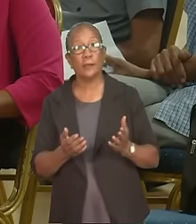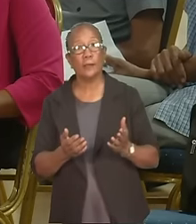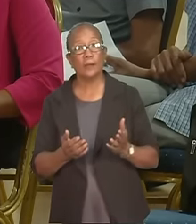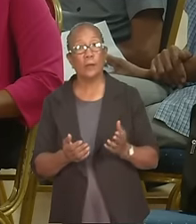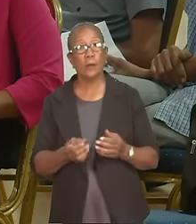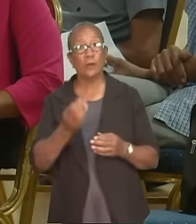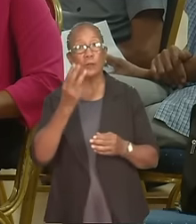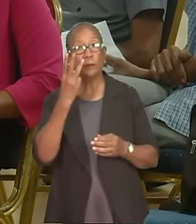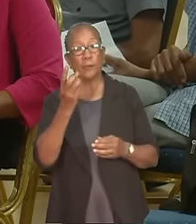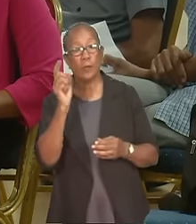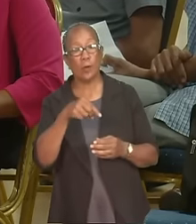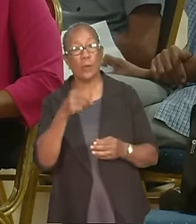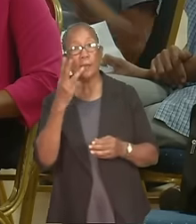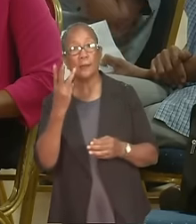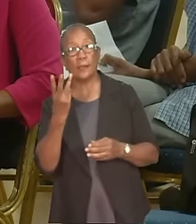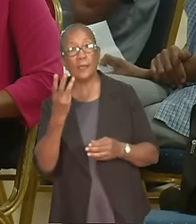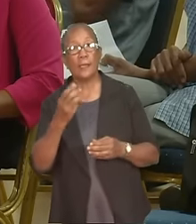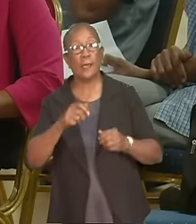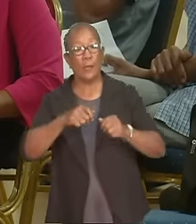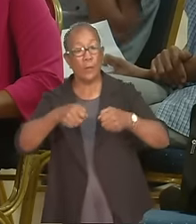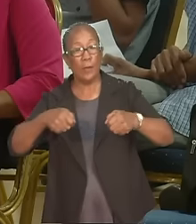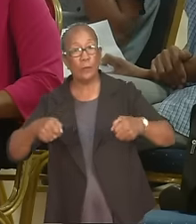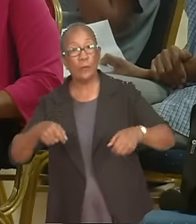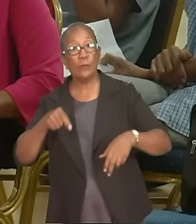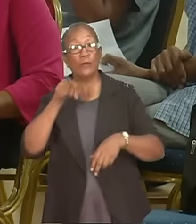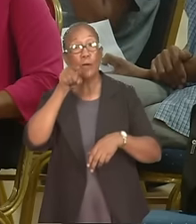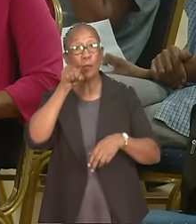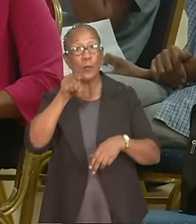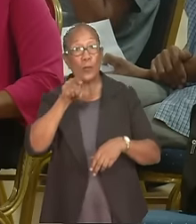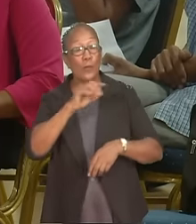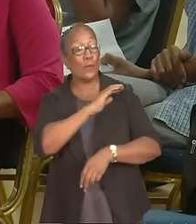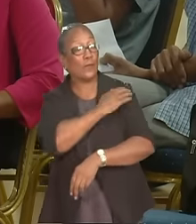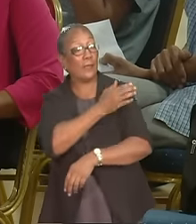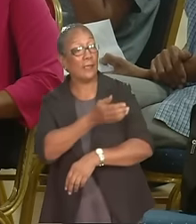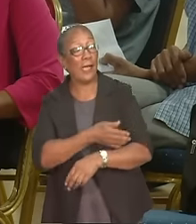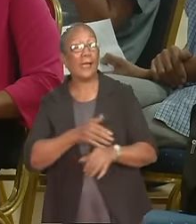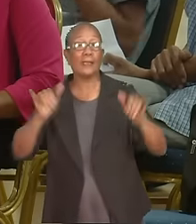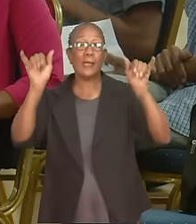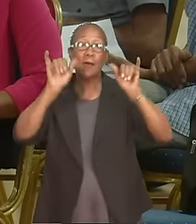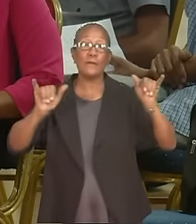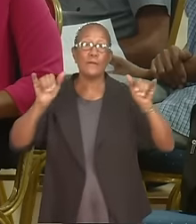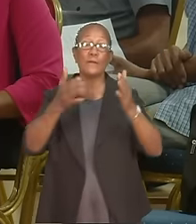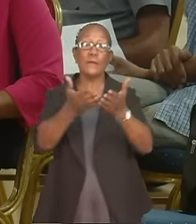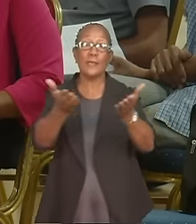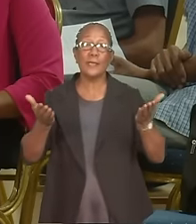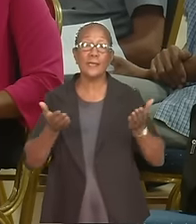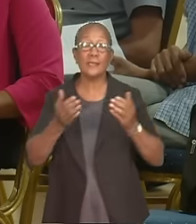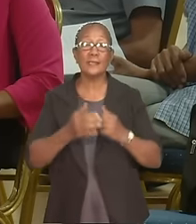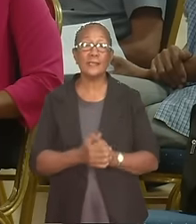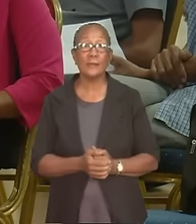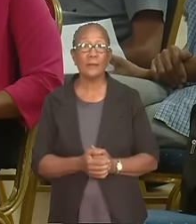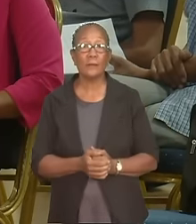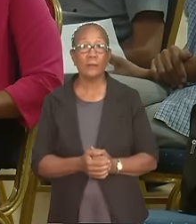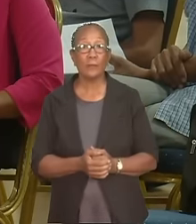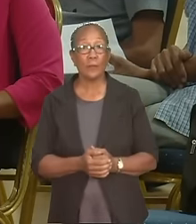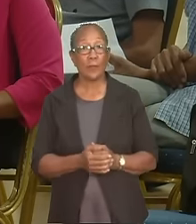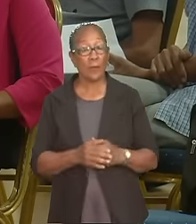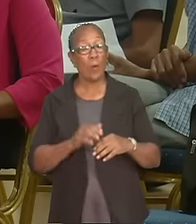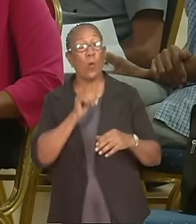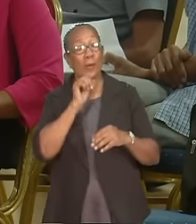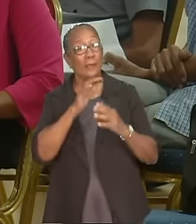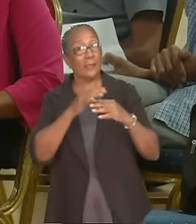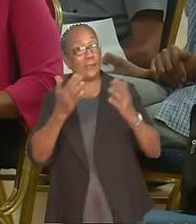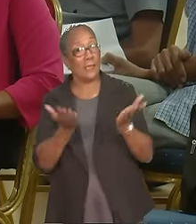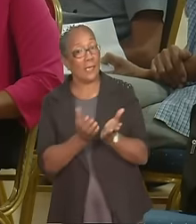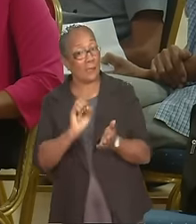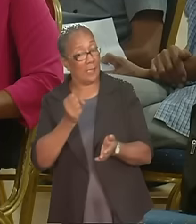3,3 miljoen voor het uitgeven van uw verjaardagsfeestje van toen u 65 jaar was geworden. Wat